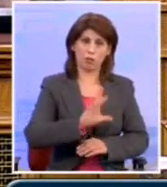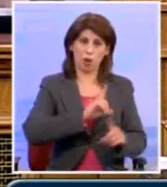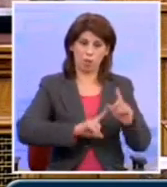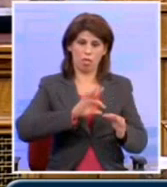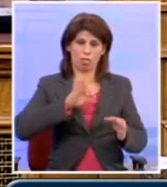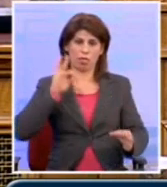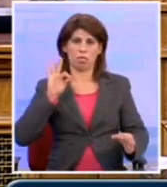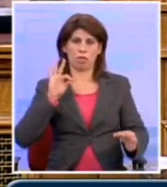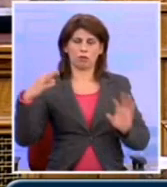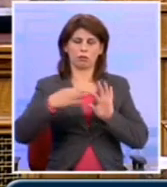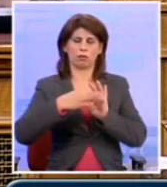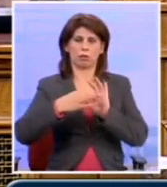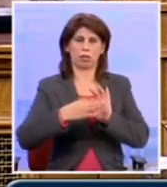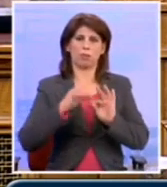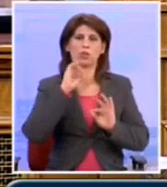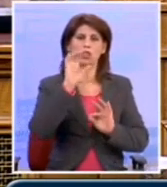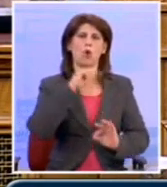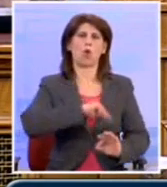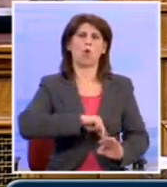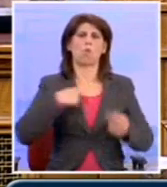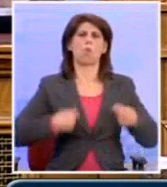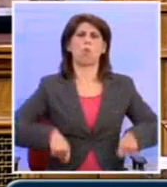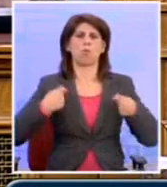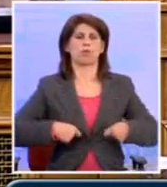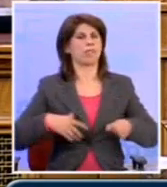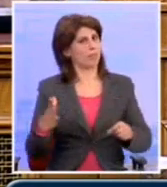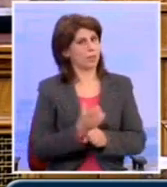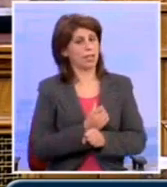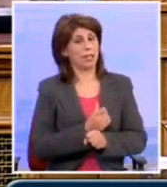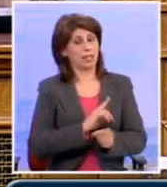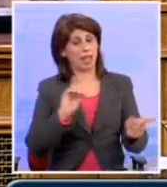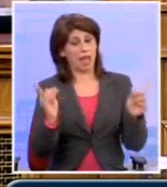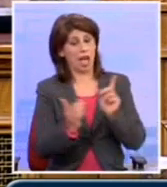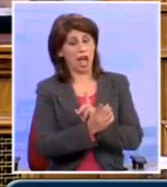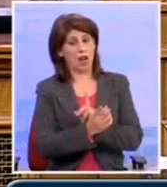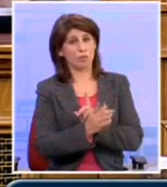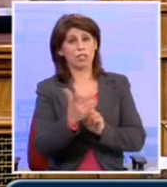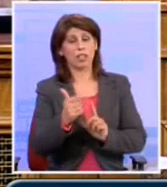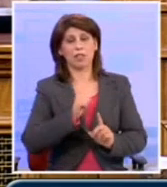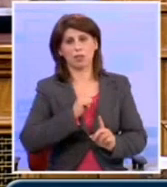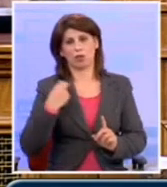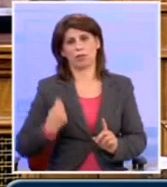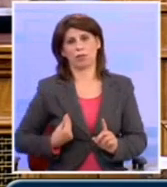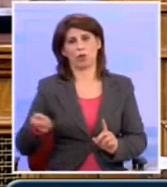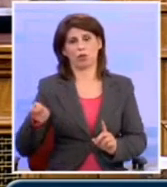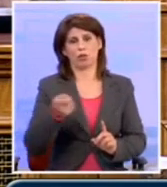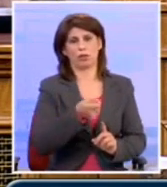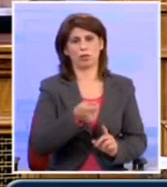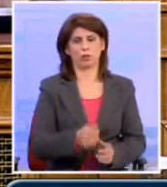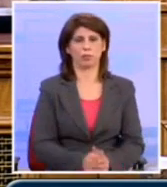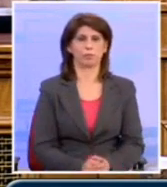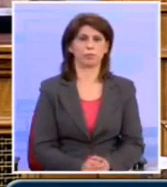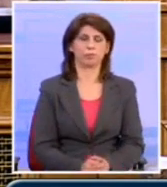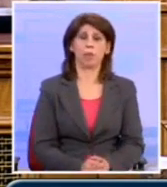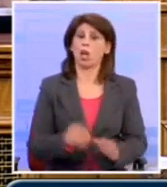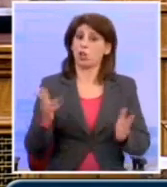στόχο τον πολιτισμό τους και το πέτυχαν. Και η άλλη όψη του πολιτισμού αυτού ήταν το ιδιωτικό και δημόσιο χρέος, το σύνολό του.